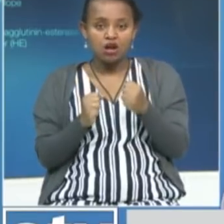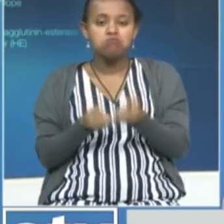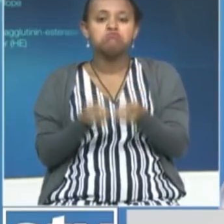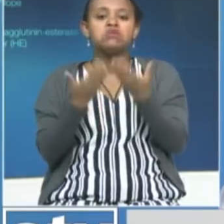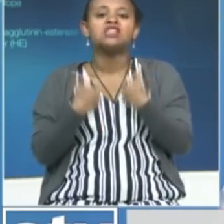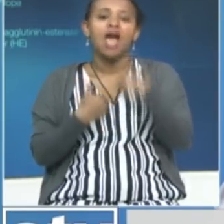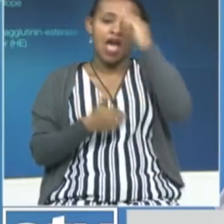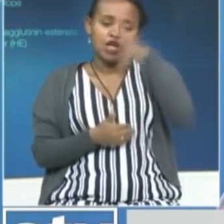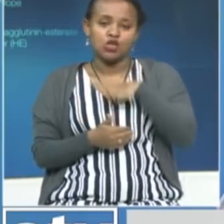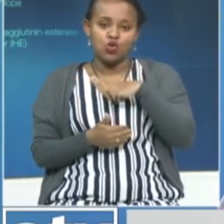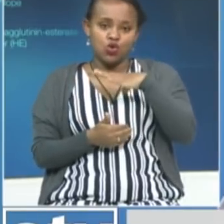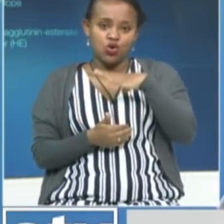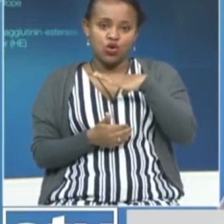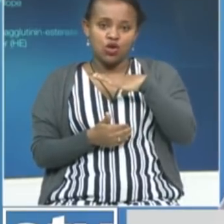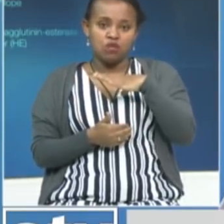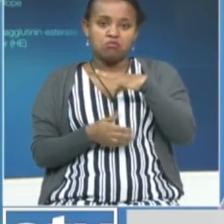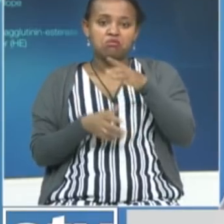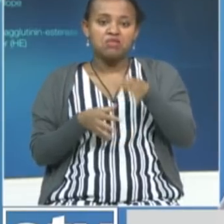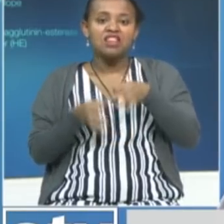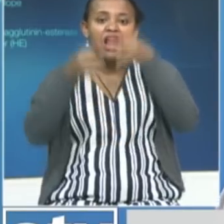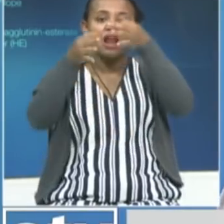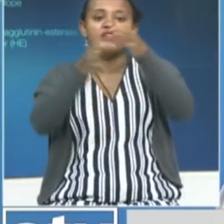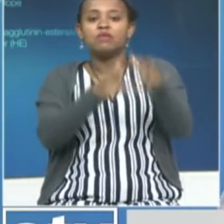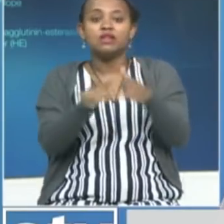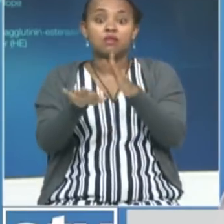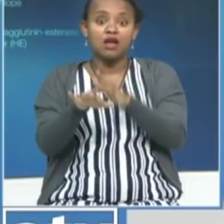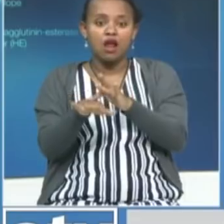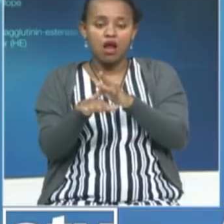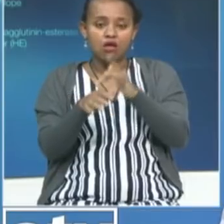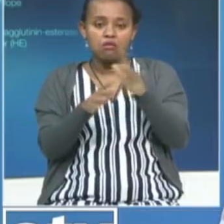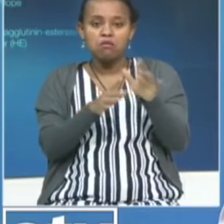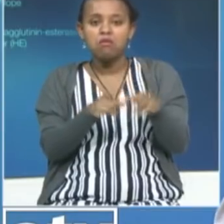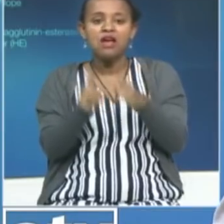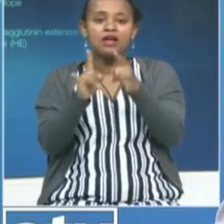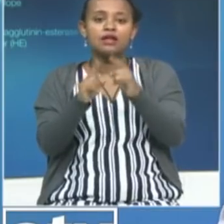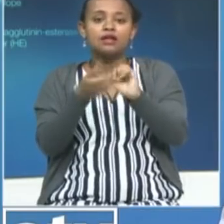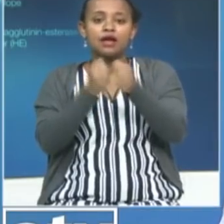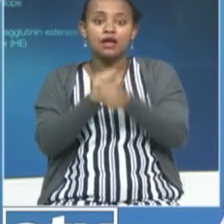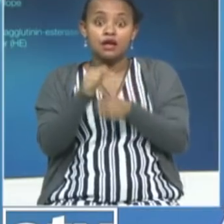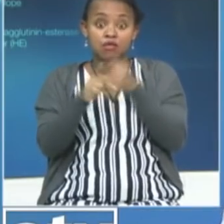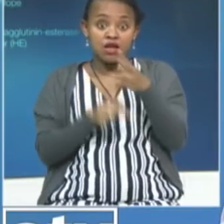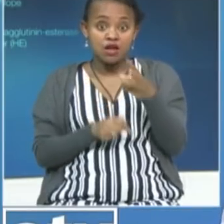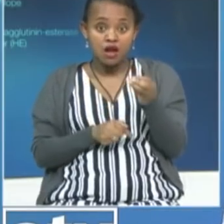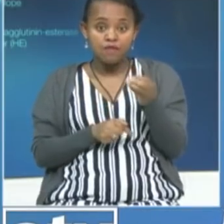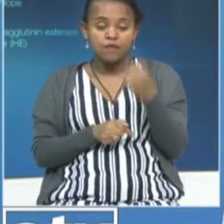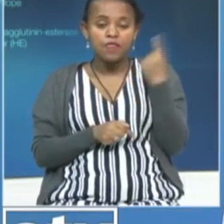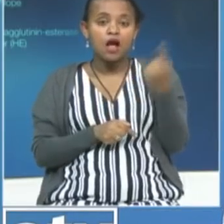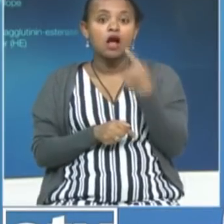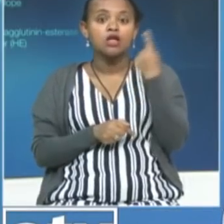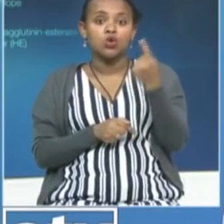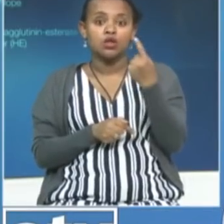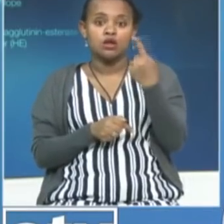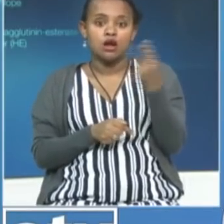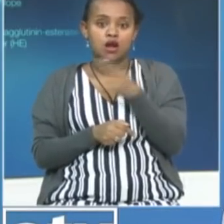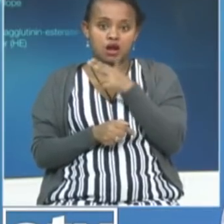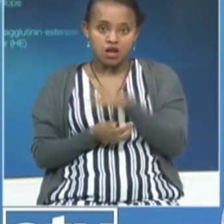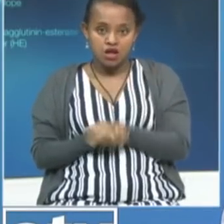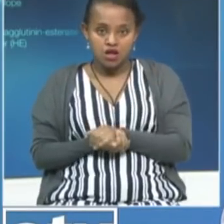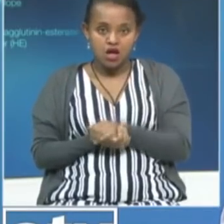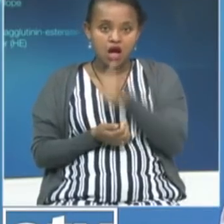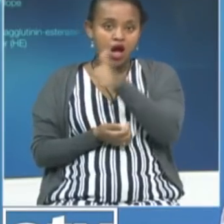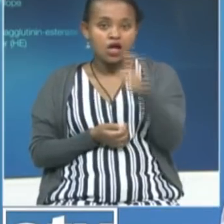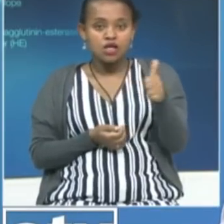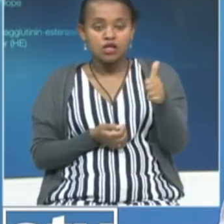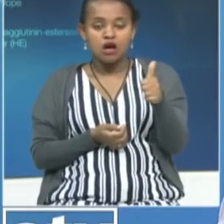ያለ ሰው የሚተላለፍ መንገድ ላይ አዘውትረን ወይ መንገድ ቀይረን መሄድና አዘውትረን በዛ መንገድ አለመጠቀም። ለምሳሌ አሁን አዲስ